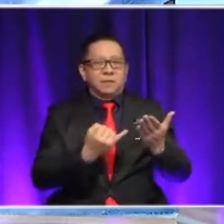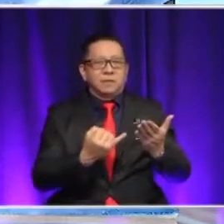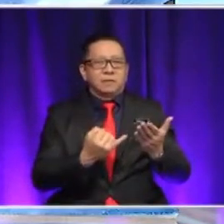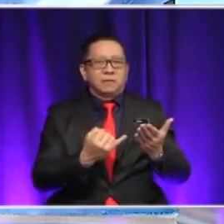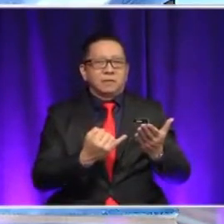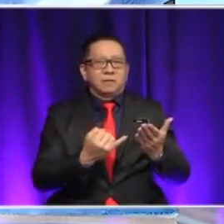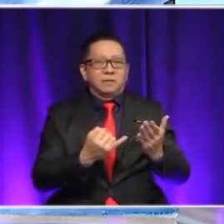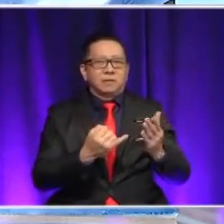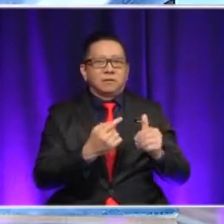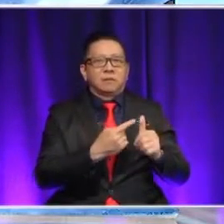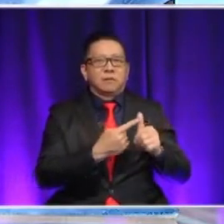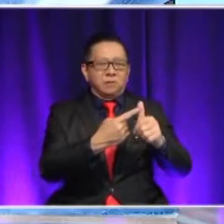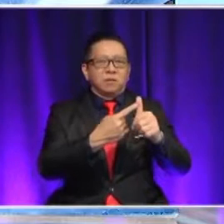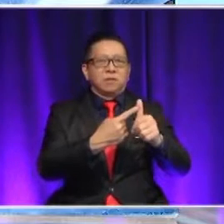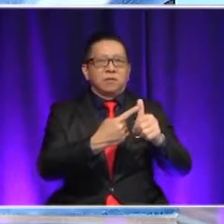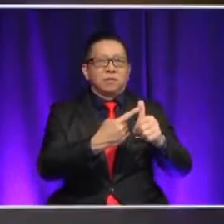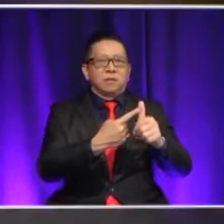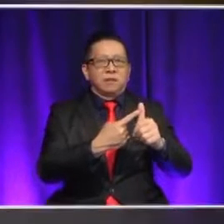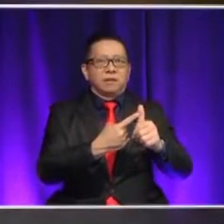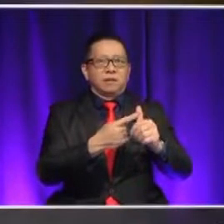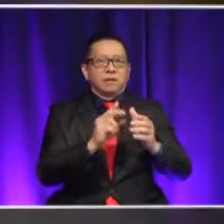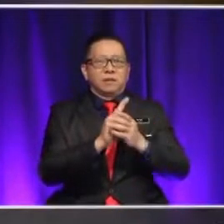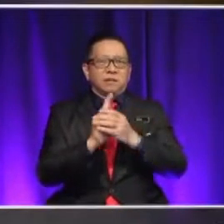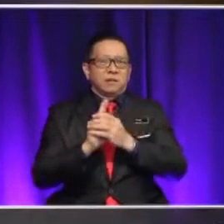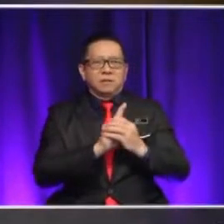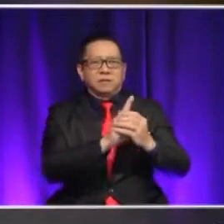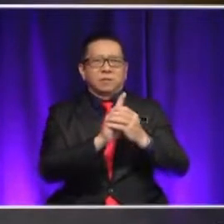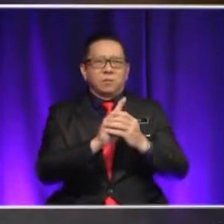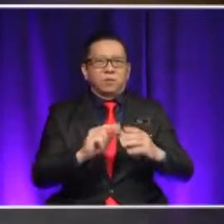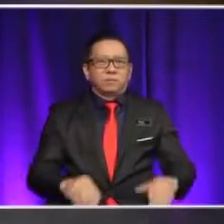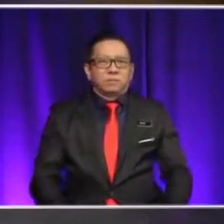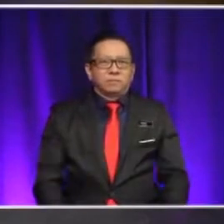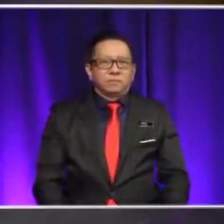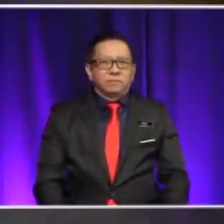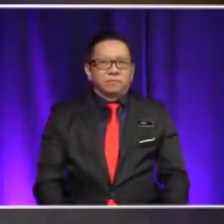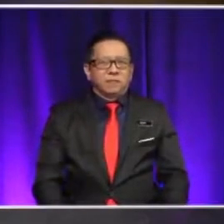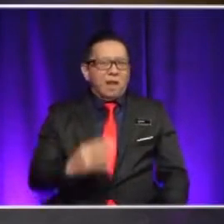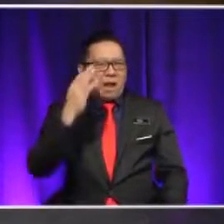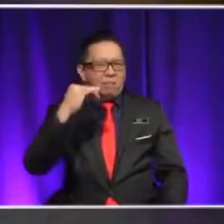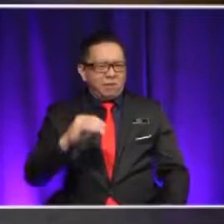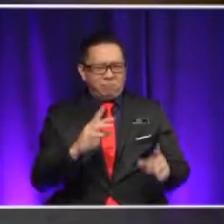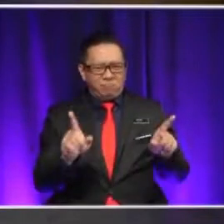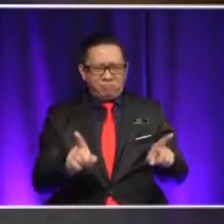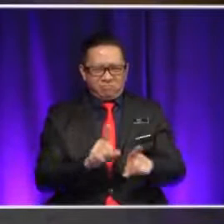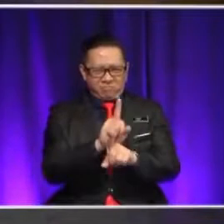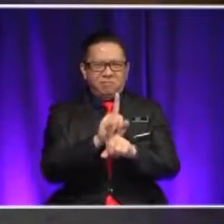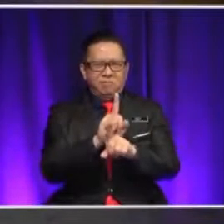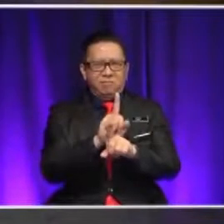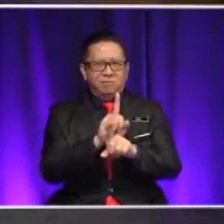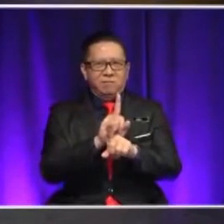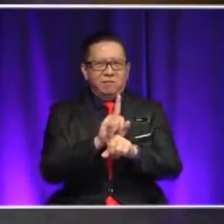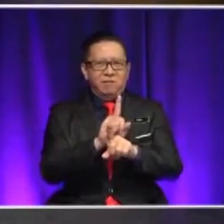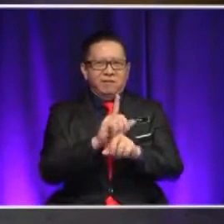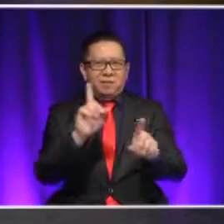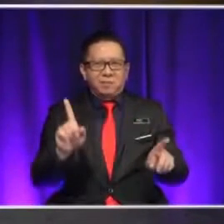Tekan kan inilah kesatuan-kesatuan tuh dekat Gambar apo yang bersatu hahaha kada kenal dalam seharian kita